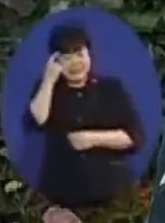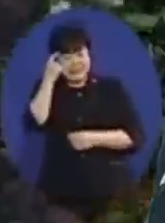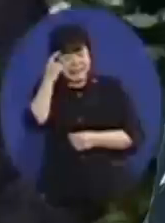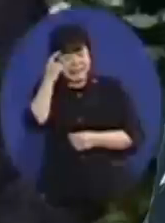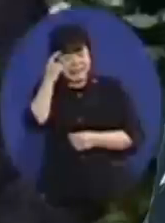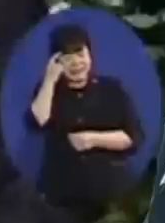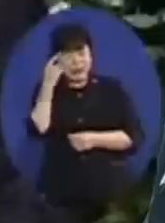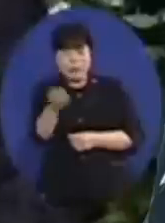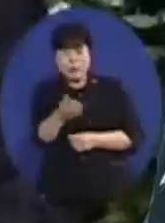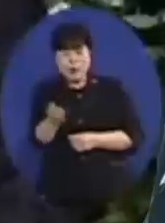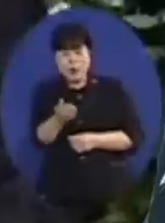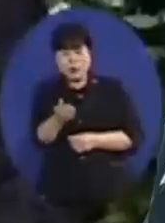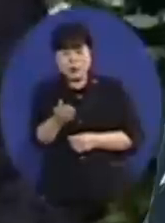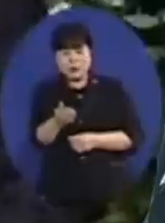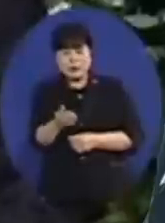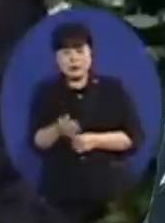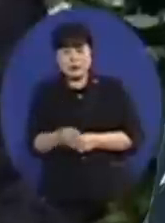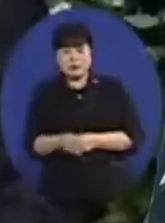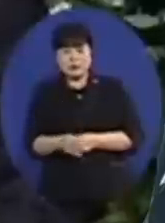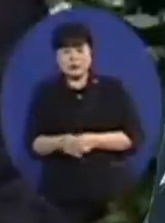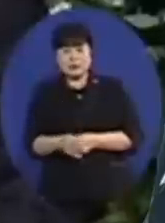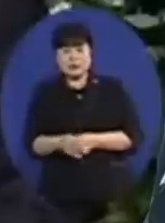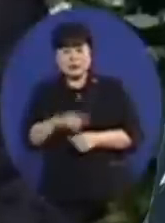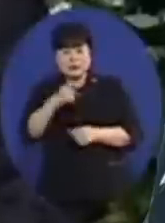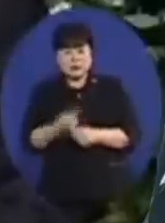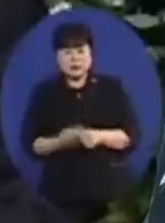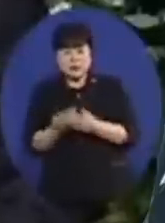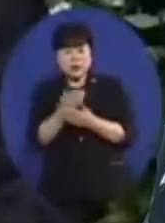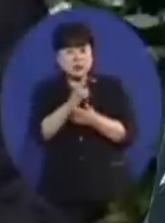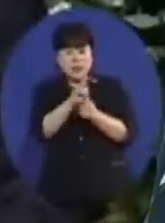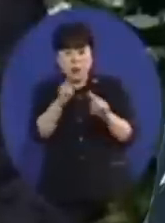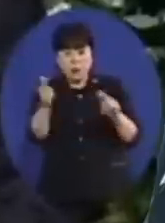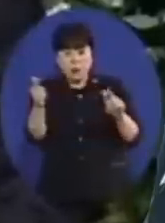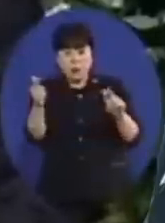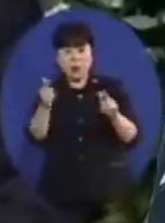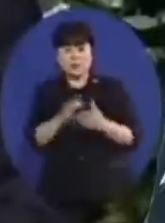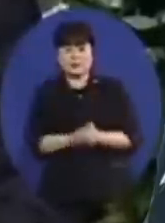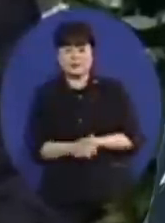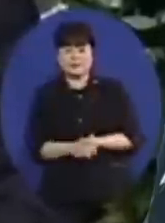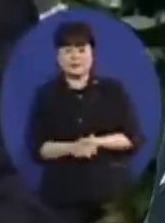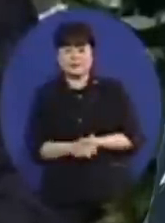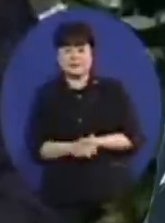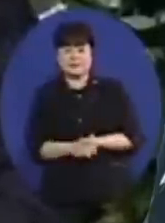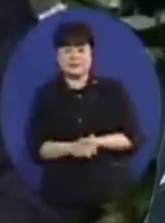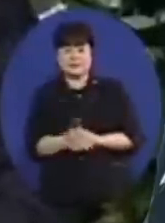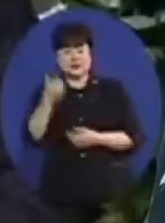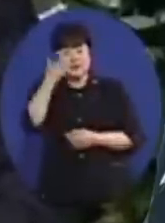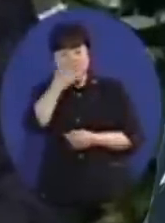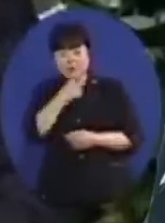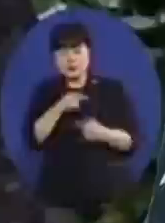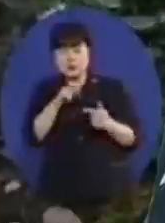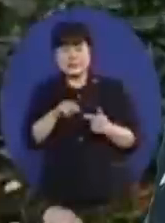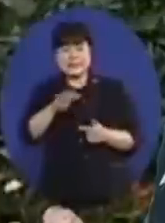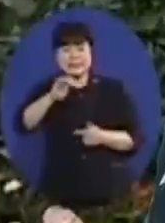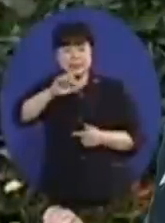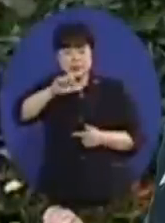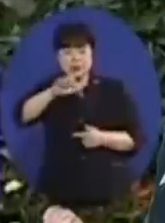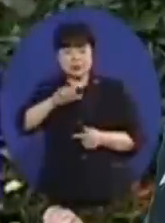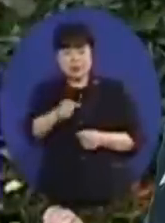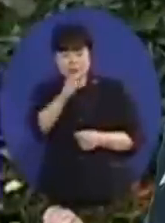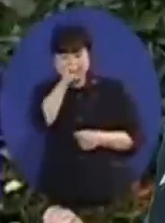전혀 없던 것이 환경이 일어나지 않습니다 누가복음 6장 45절에